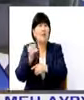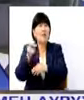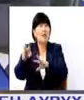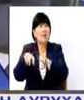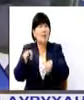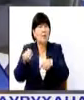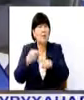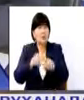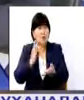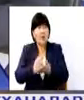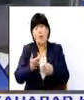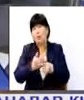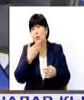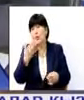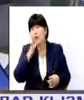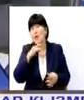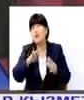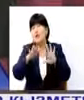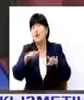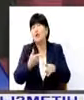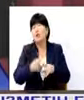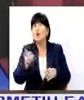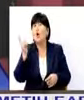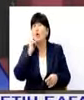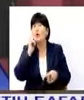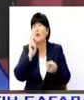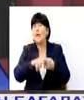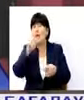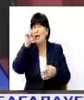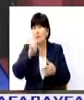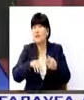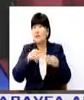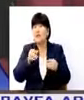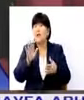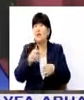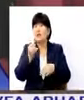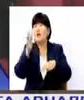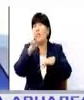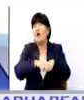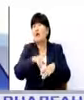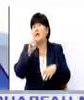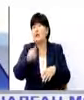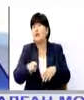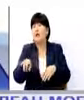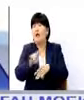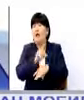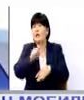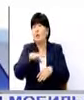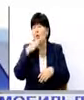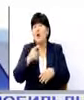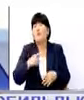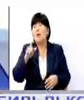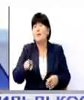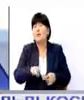жымқыру жағдайлары. Сондай-ақ соңғы уақытта интернет желісі немесе ұялы телефон арқылы сенімге кіріп, есепшотына ақша салдыратын алаяқтар қатары да көбейген.